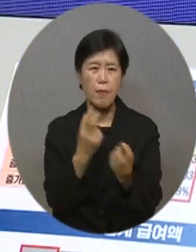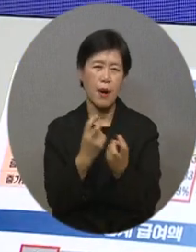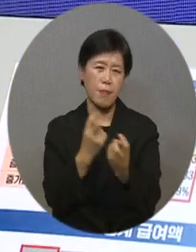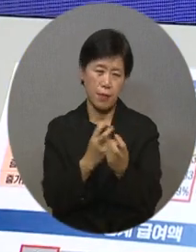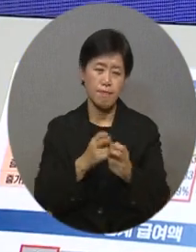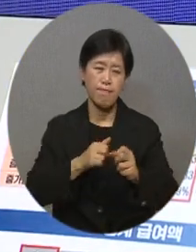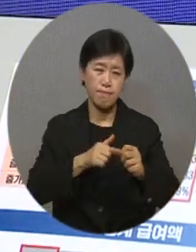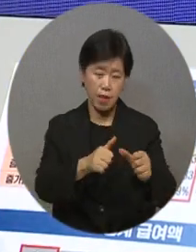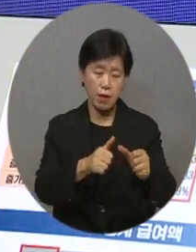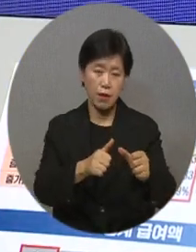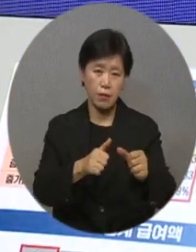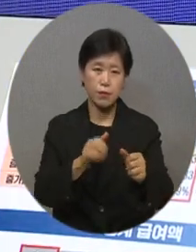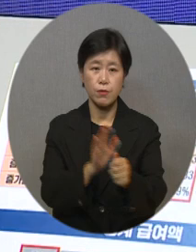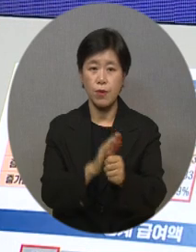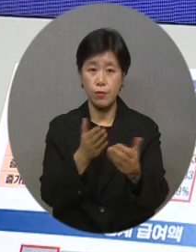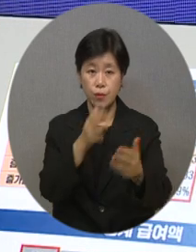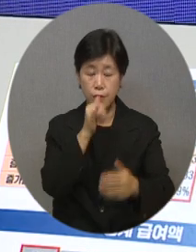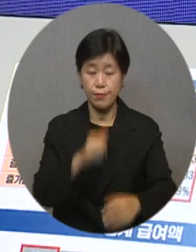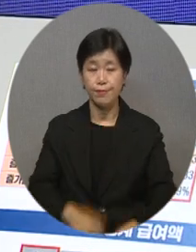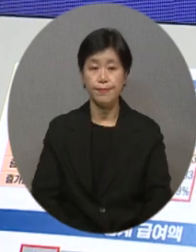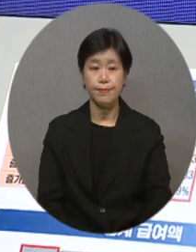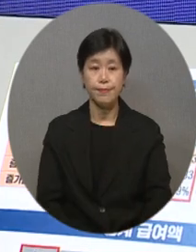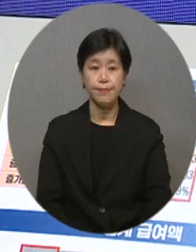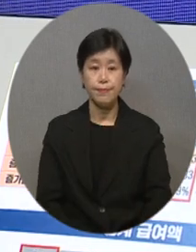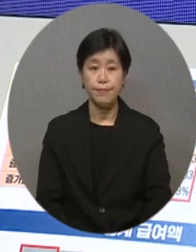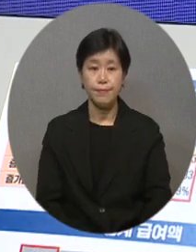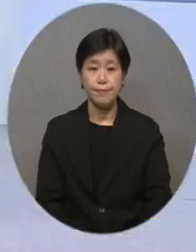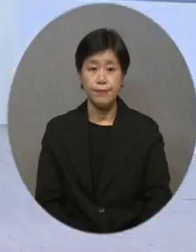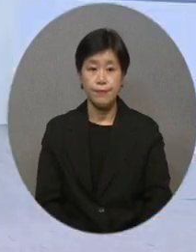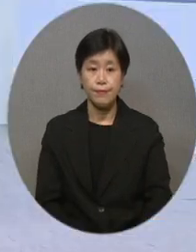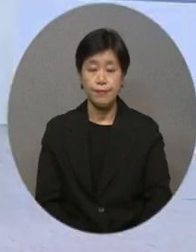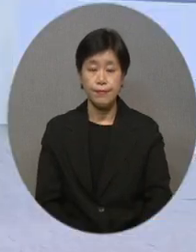두터운 하나의 그 캡이 쓰여졌다. 그렇게 말씀드릴 수가 있겠습니다.